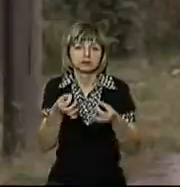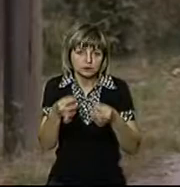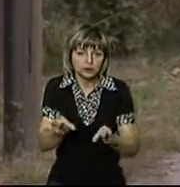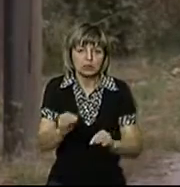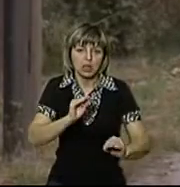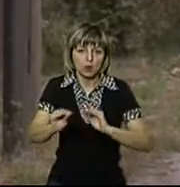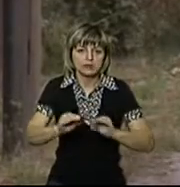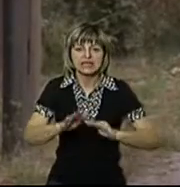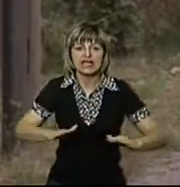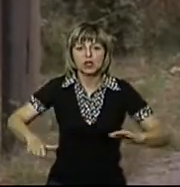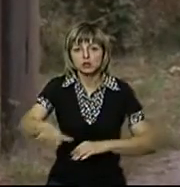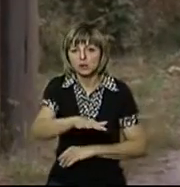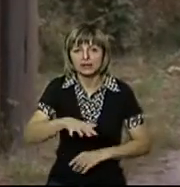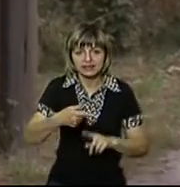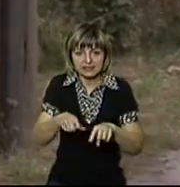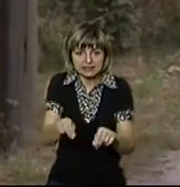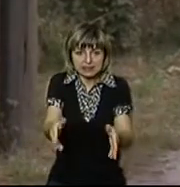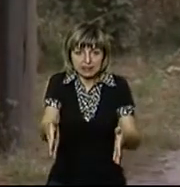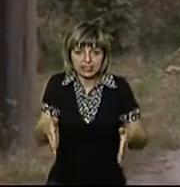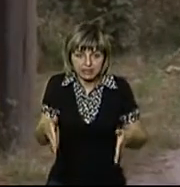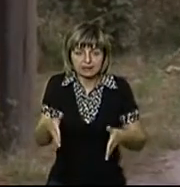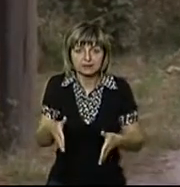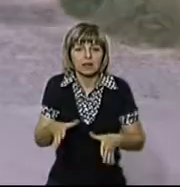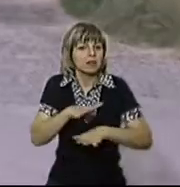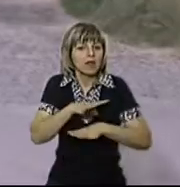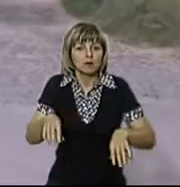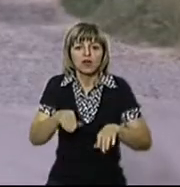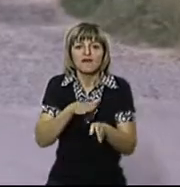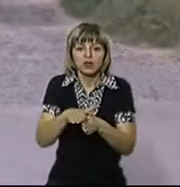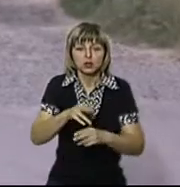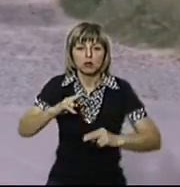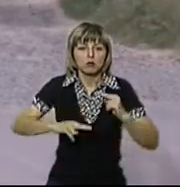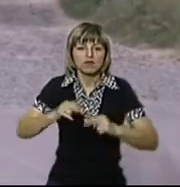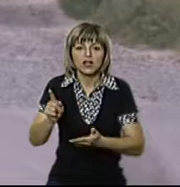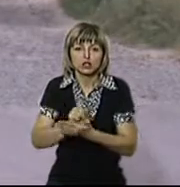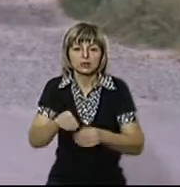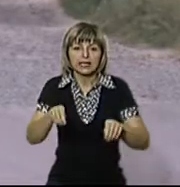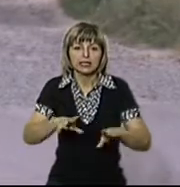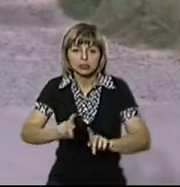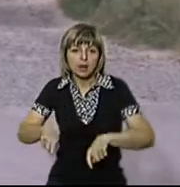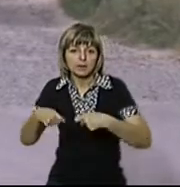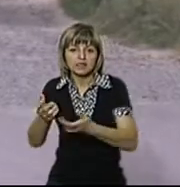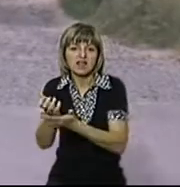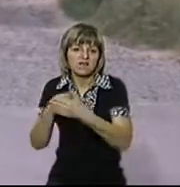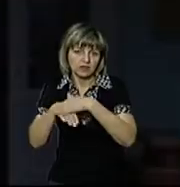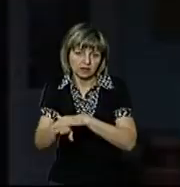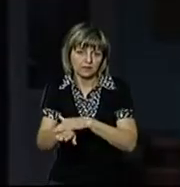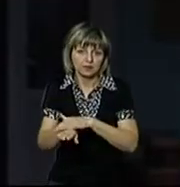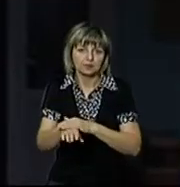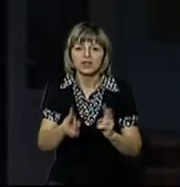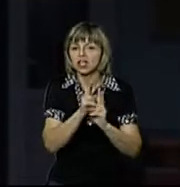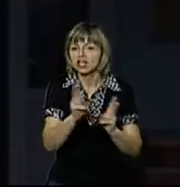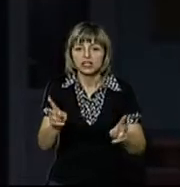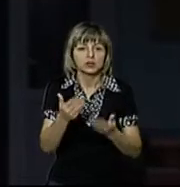облаштування дитячого майданчика на цій земельній ділянці. Та не були виконані будівельні норми і рішення передали в архів. Ніхто